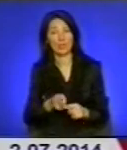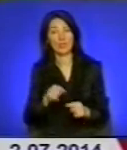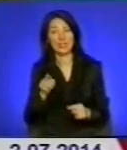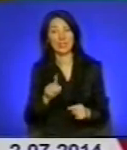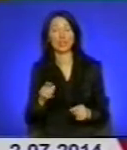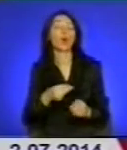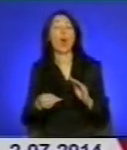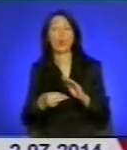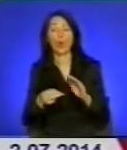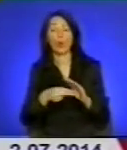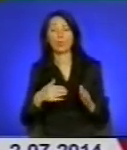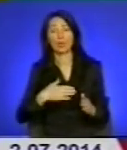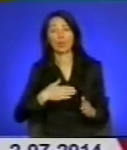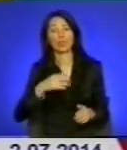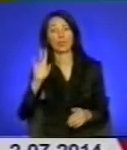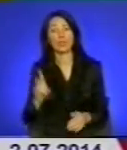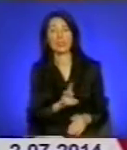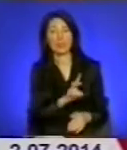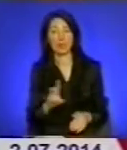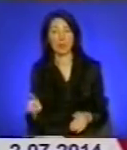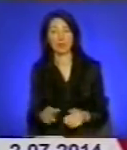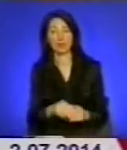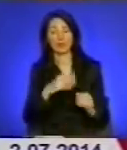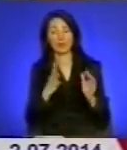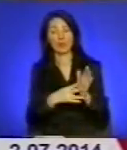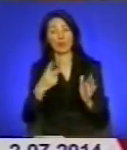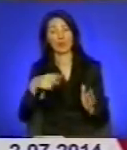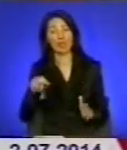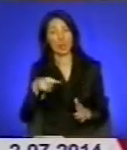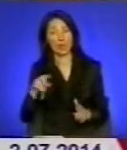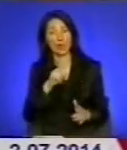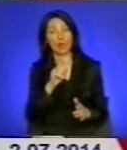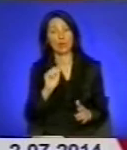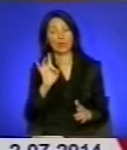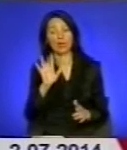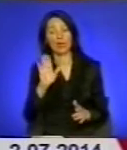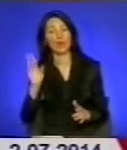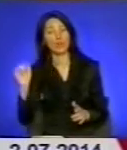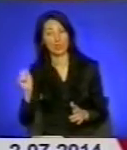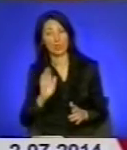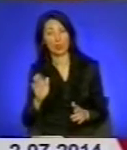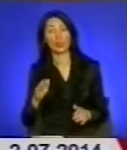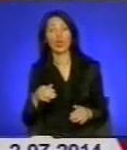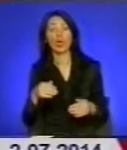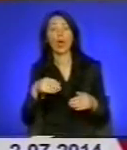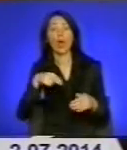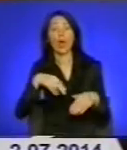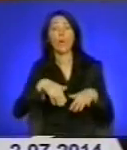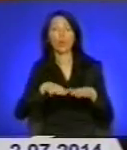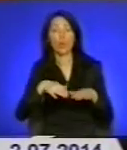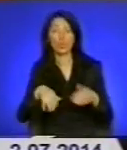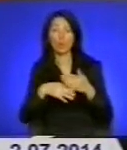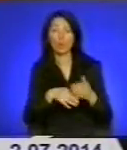що пропагується нашими церквами 19-20 липня Зарваниці відбудеться Прощена допомога армії представники